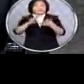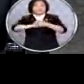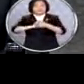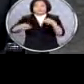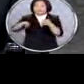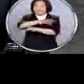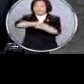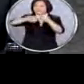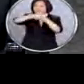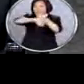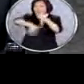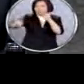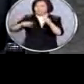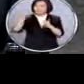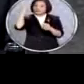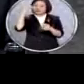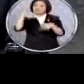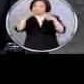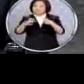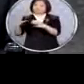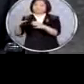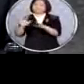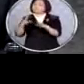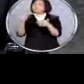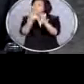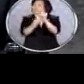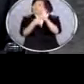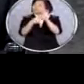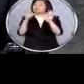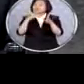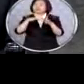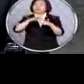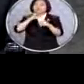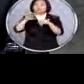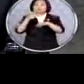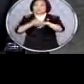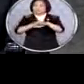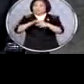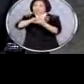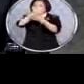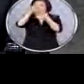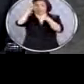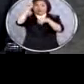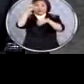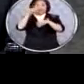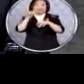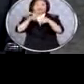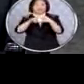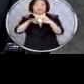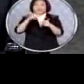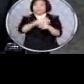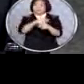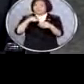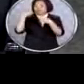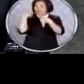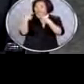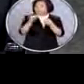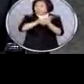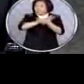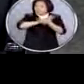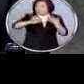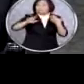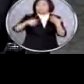造，创造新的产业，比如说云端的科技，包括我们干净的能源和网络的快